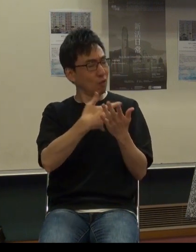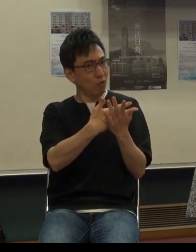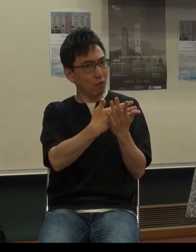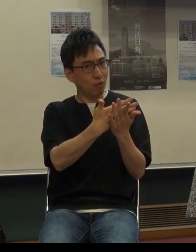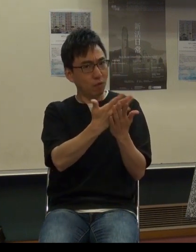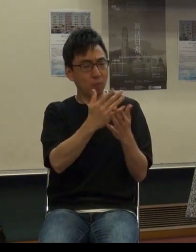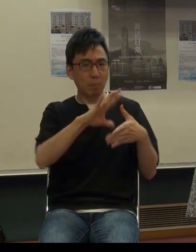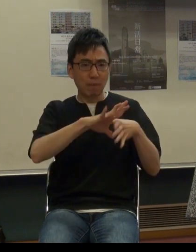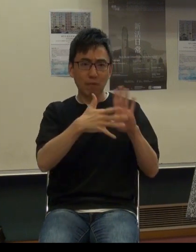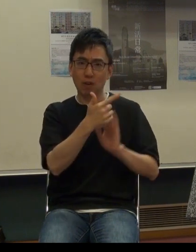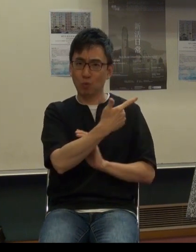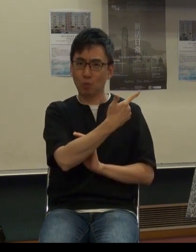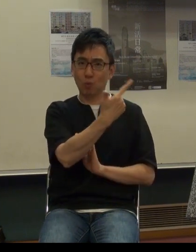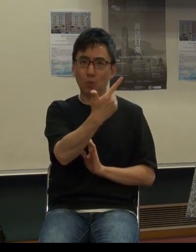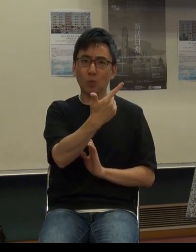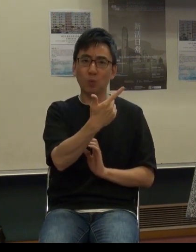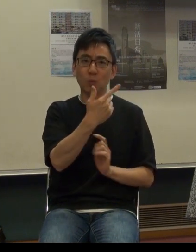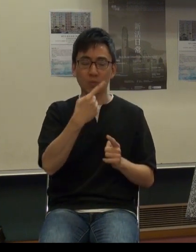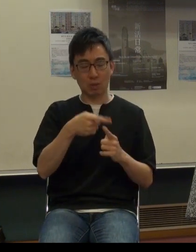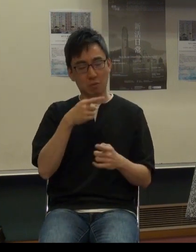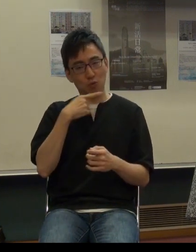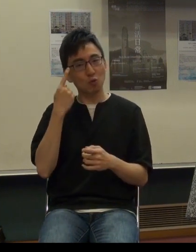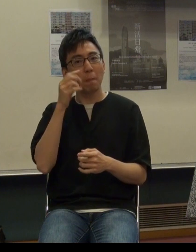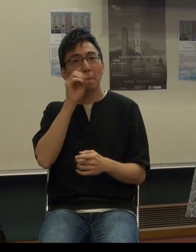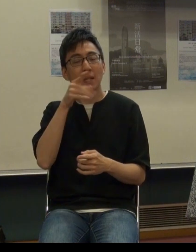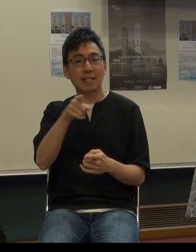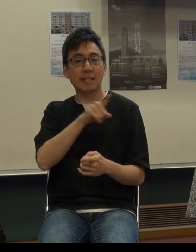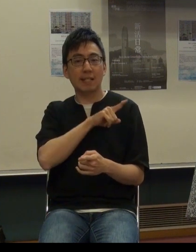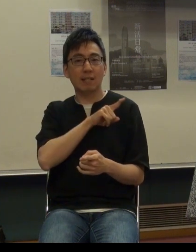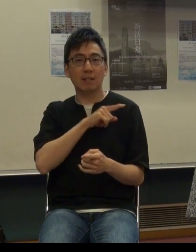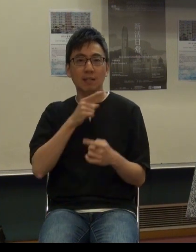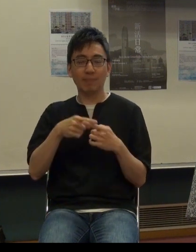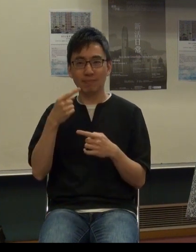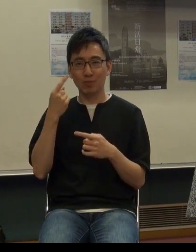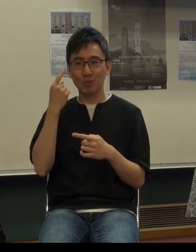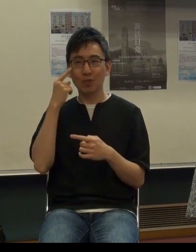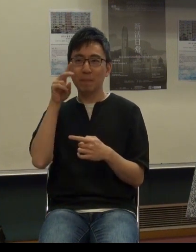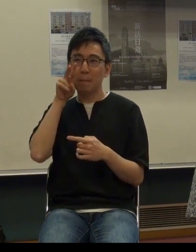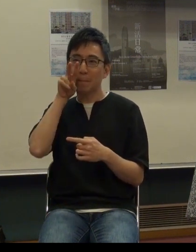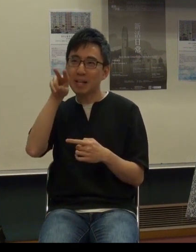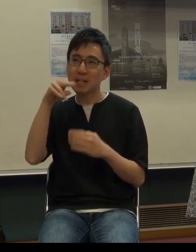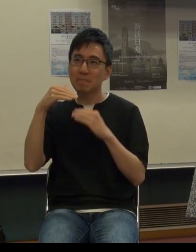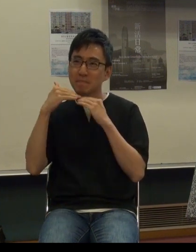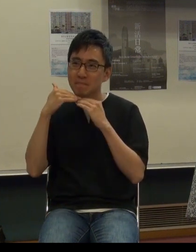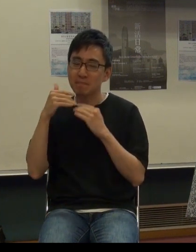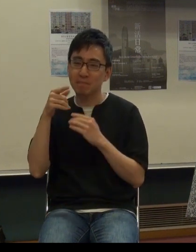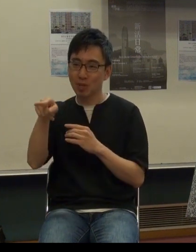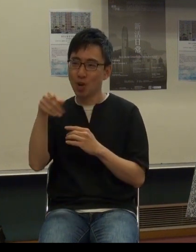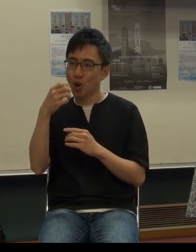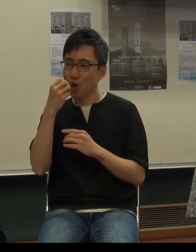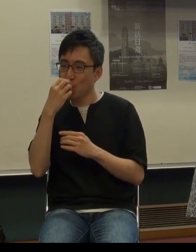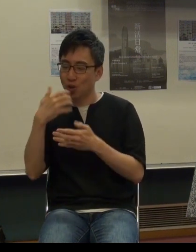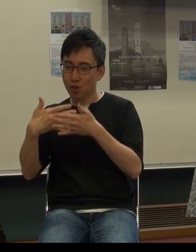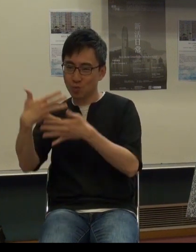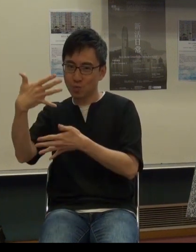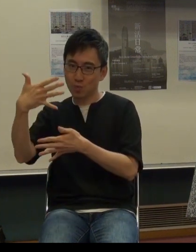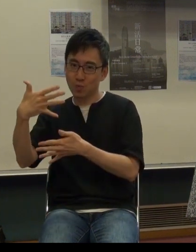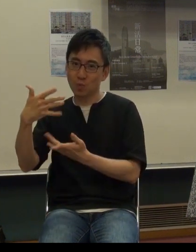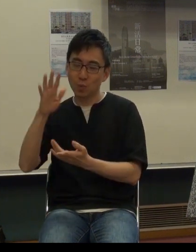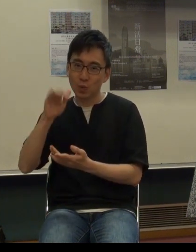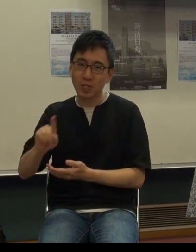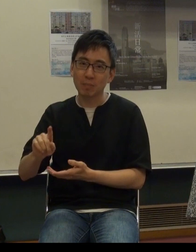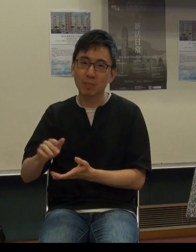同埋文化豐富啲嘅。咁你自己個人嘅，你係用咩眼光、視覺或者美學角度去睇翻我哋香港呢啲嘢？即係